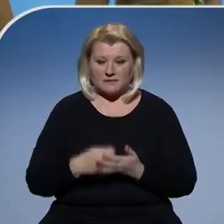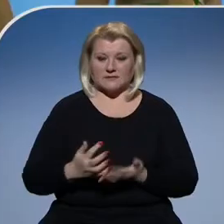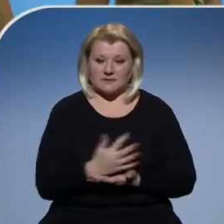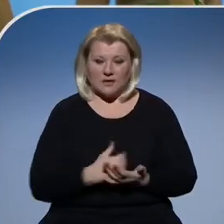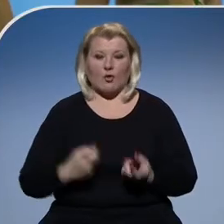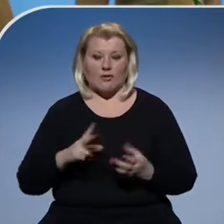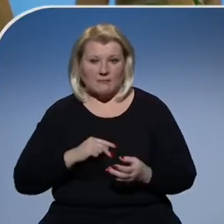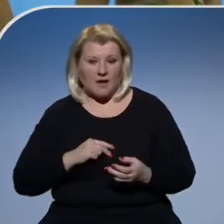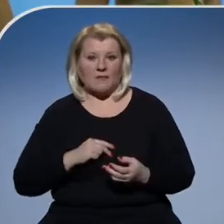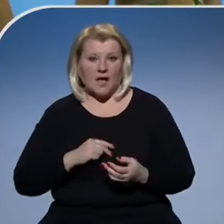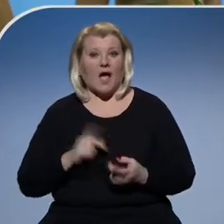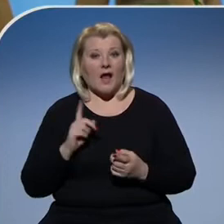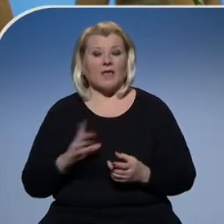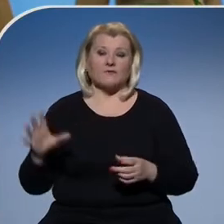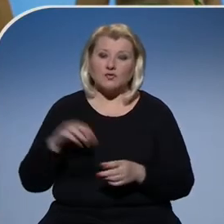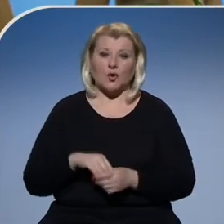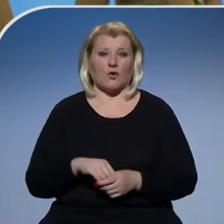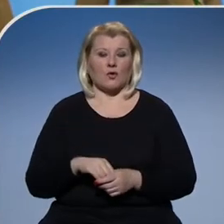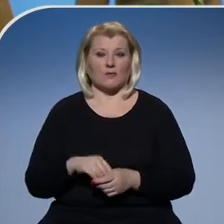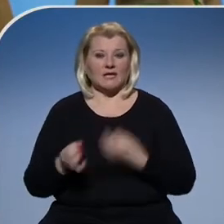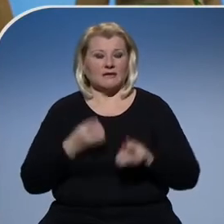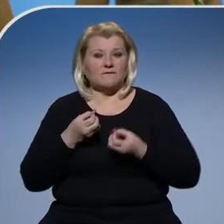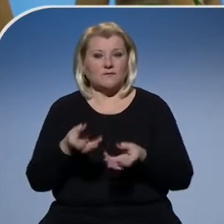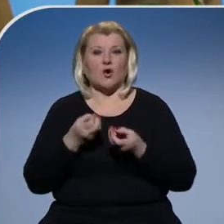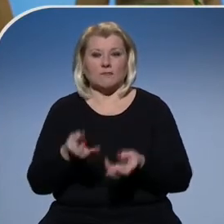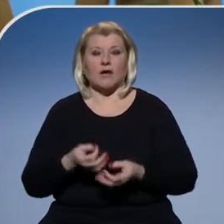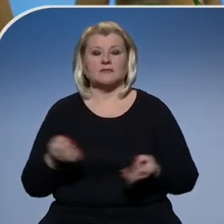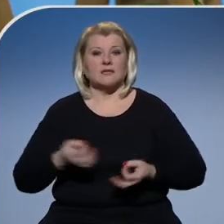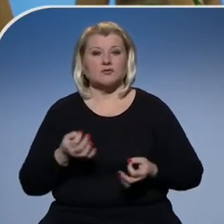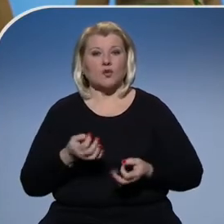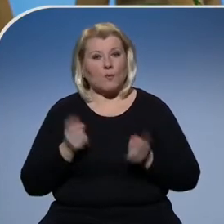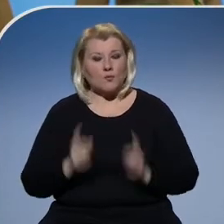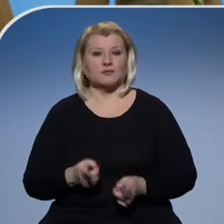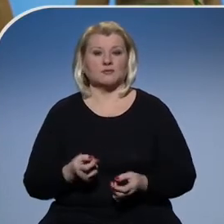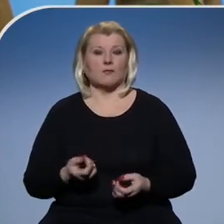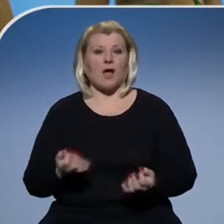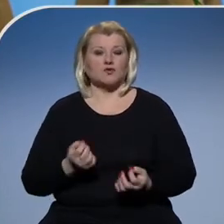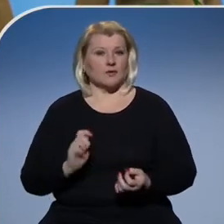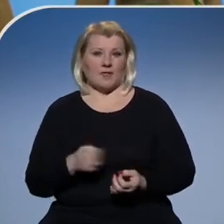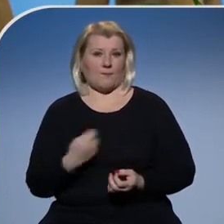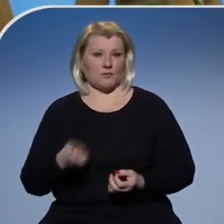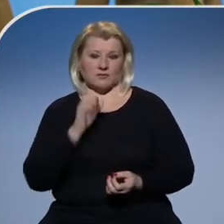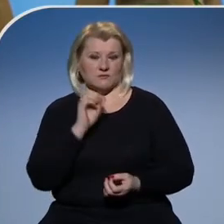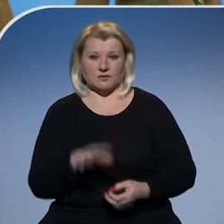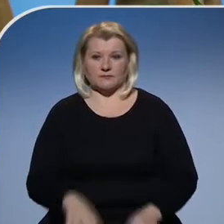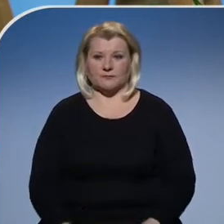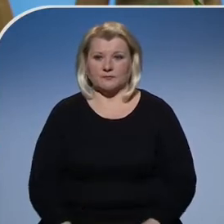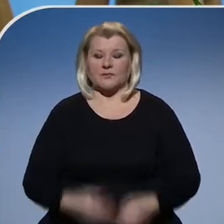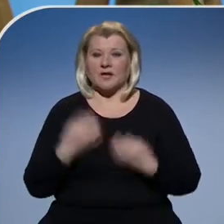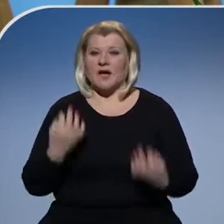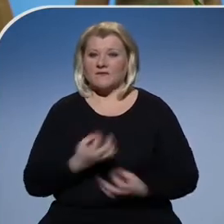klienta, ale co všechno patří do toho portfolia těch vědomostí a co naopak třeba nemusím sdělovat? Tak pokud bychom se bavili o